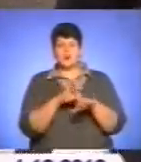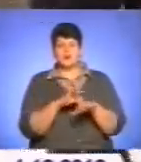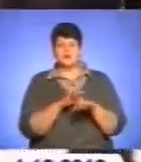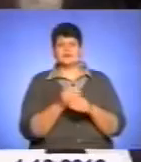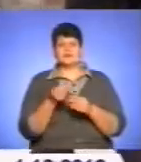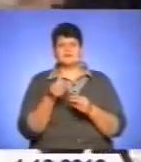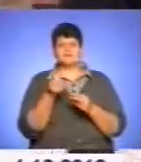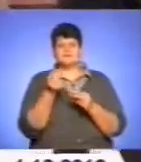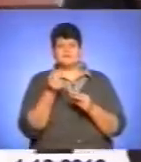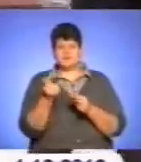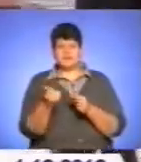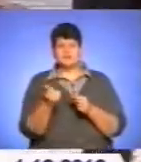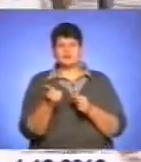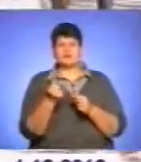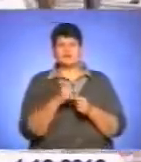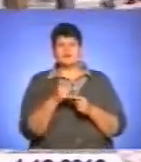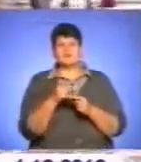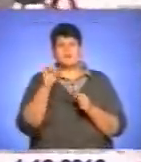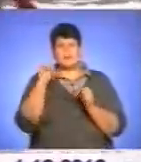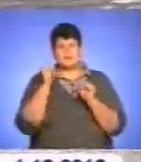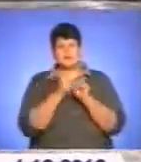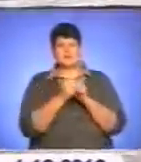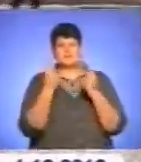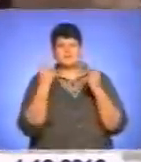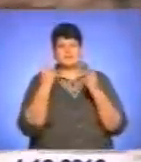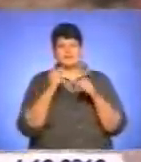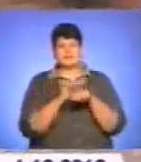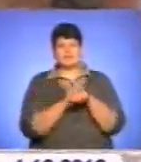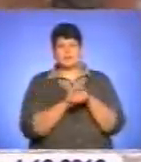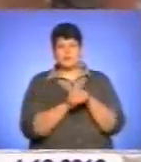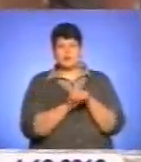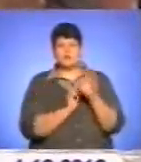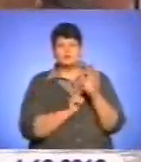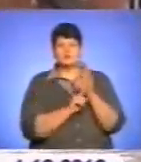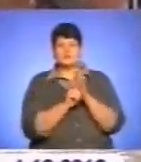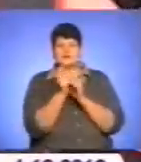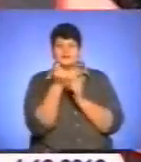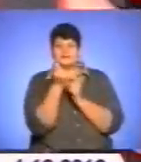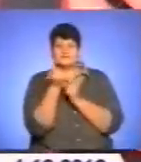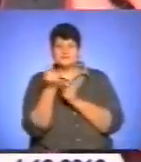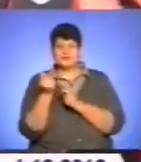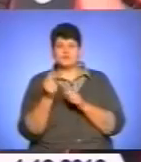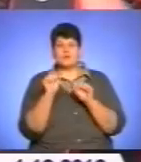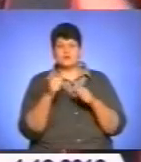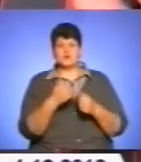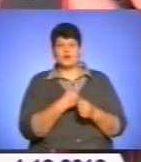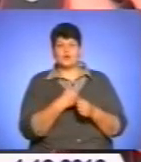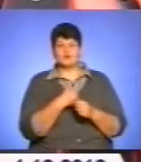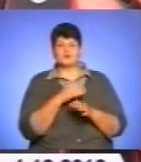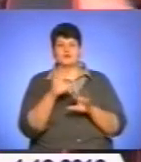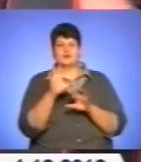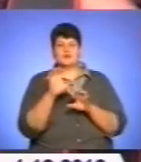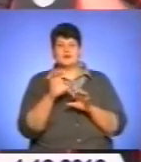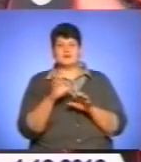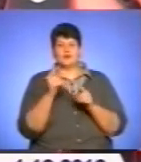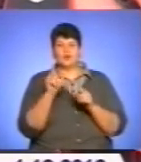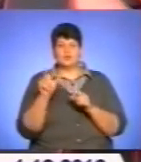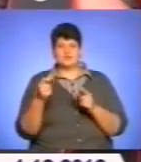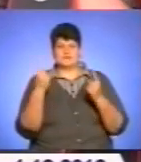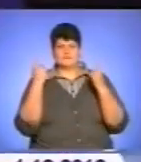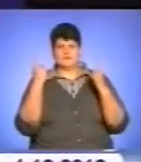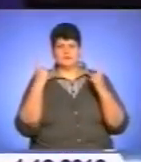внесок, пам'ятайте, велике добро починається з малого. Можливо, з Миколаєм захочуть сфотографуватися люди з великими статками.